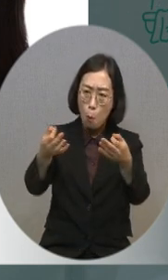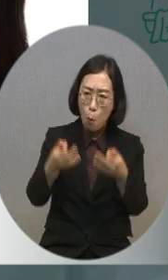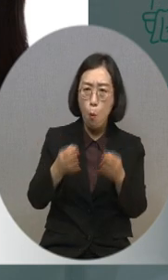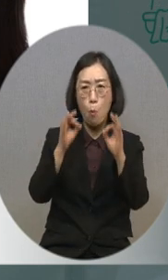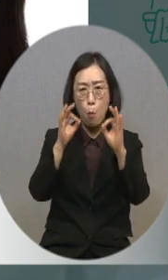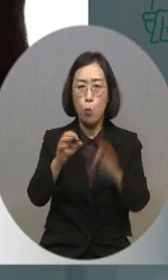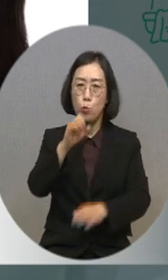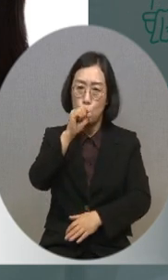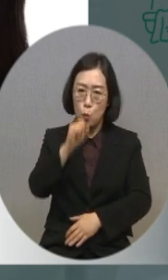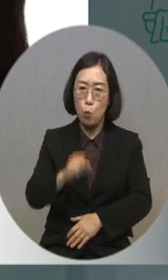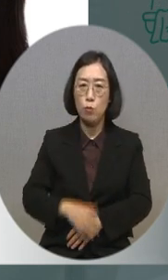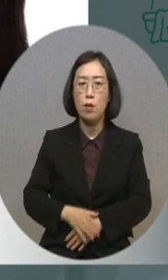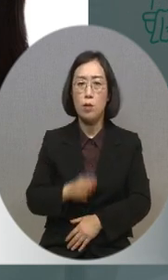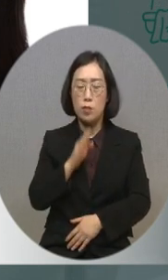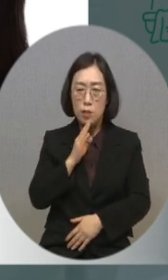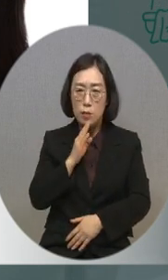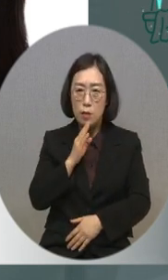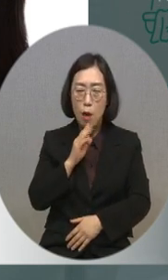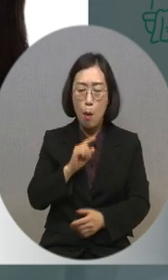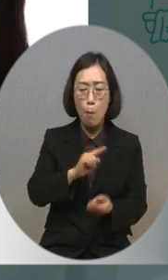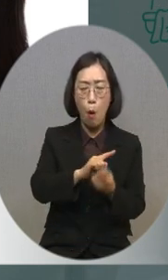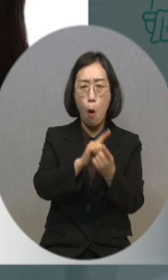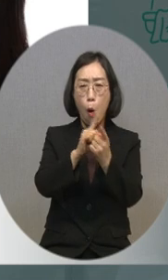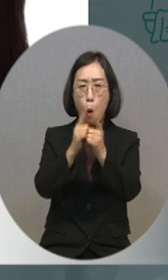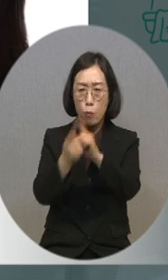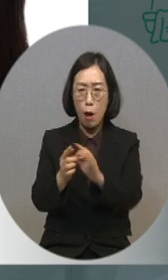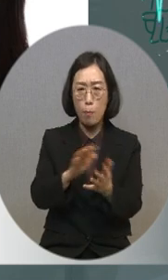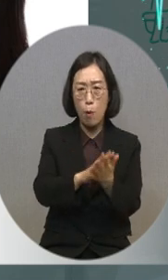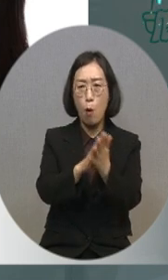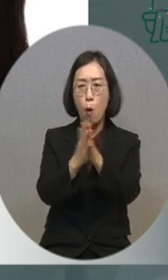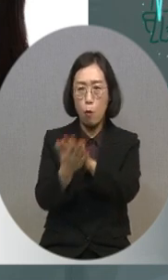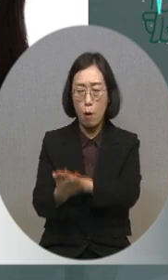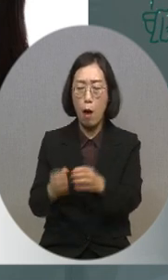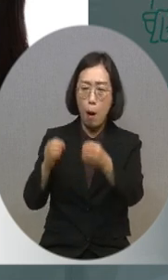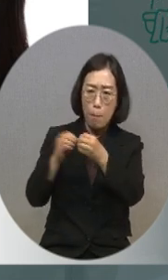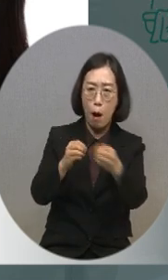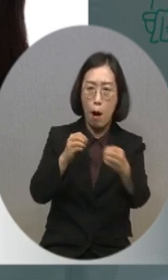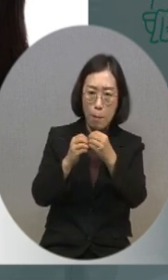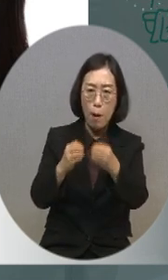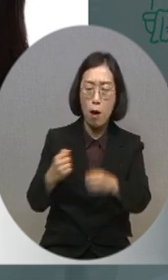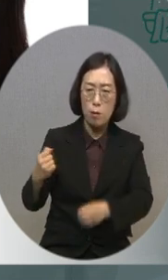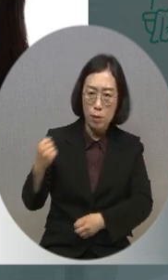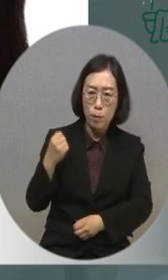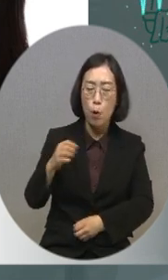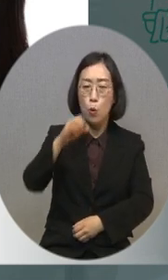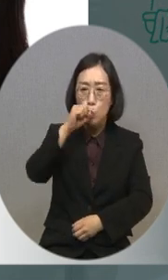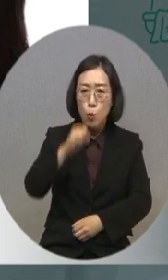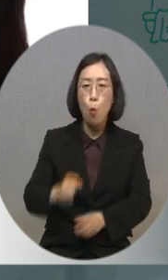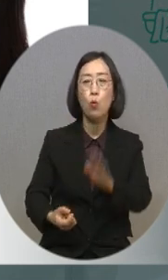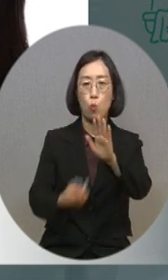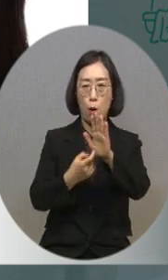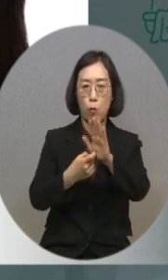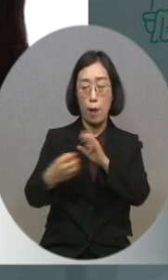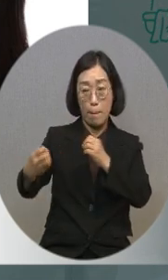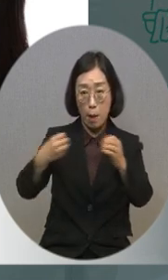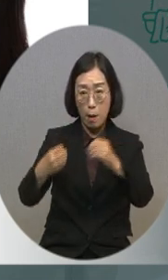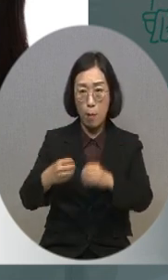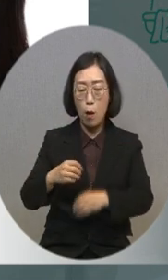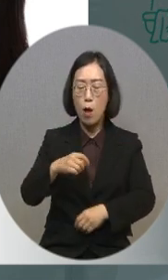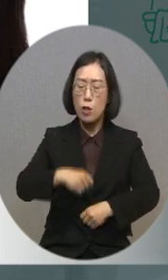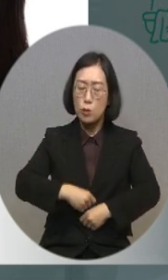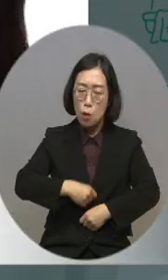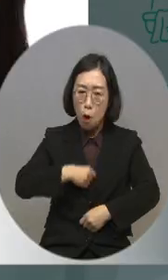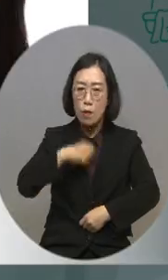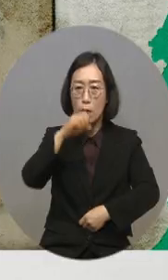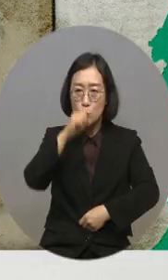감사하게도 실질적인 변화를 이끌어내는 광고다라는 반응을 많이 해주셨고요. 선한 아이디어다라는